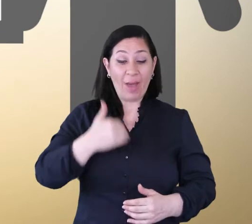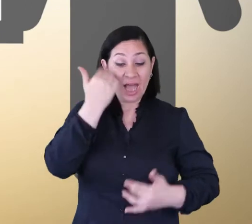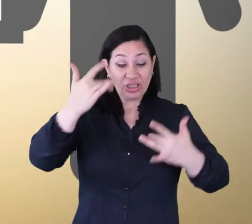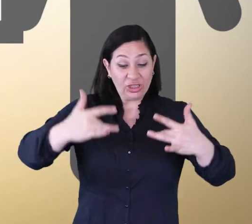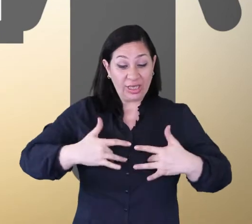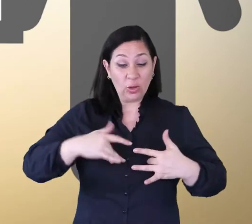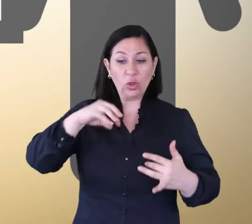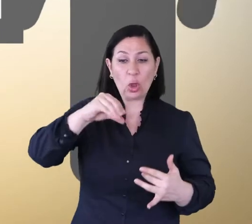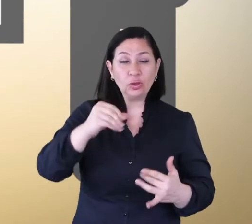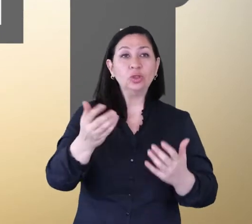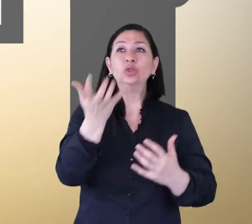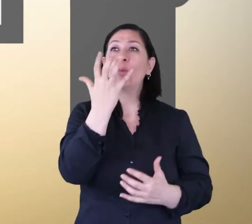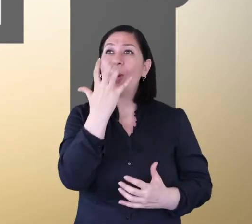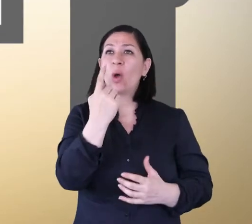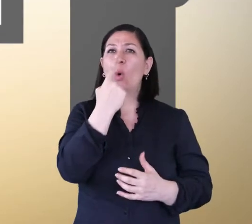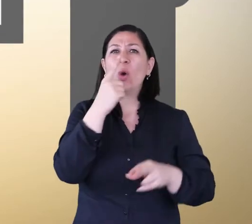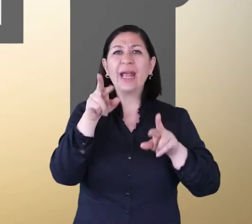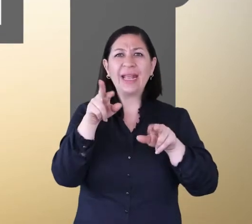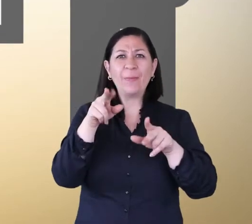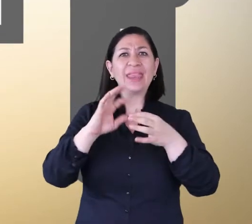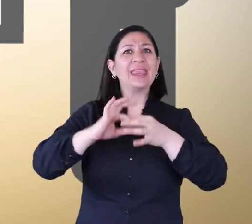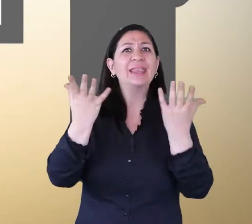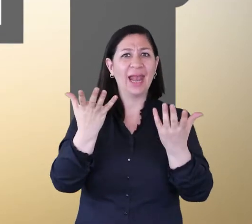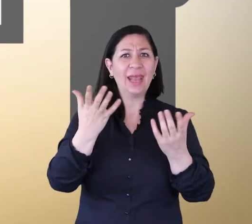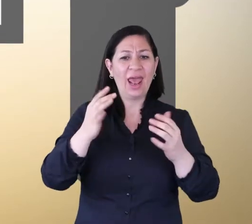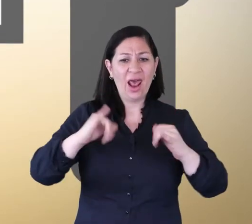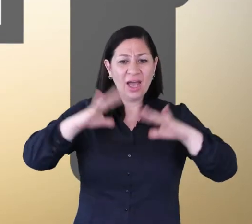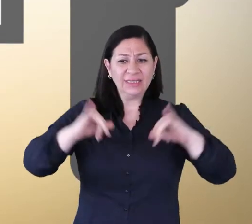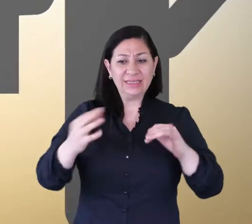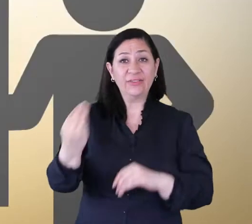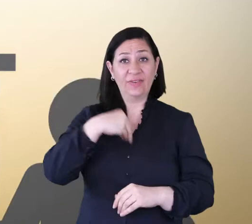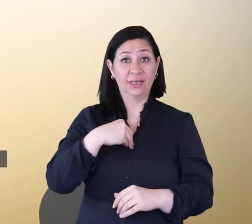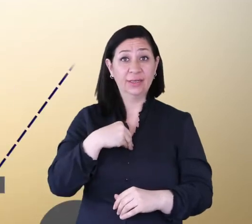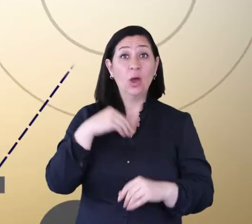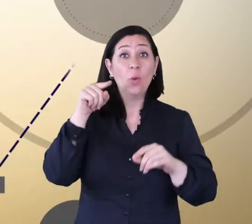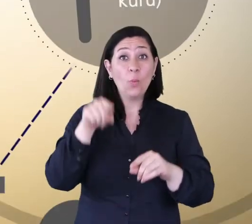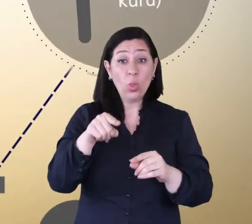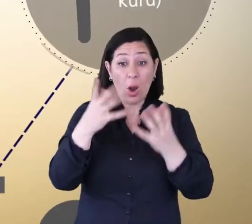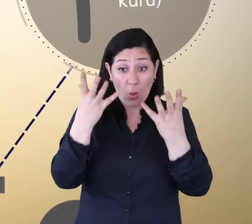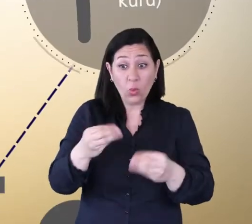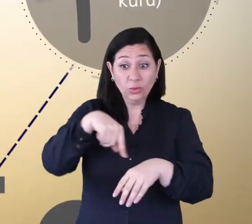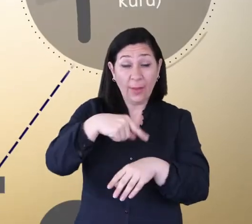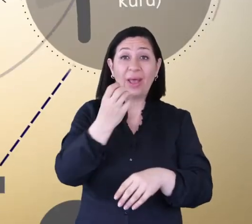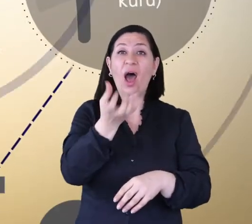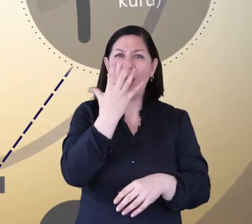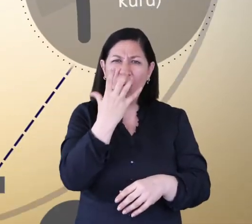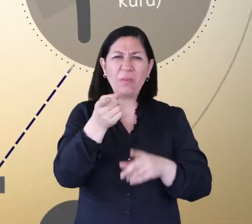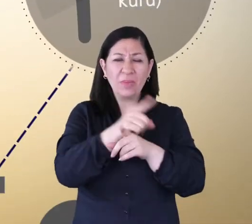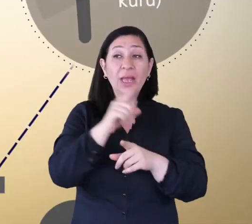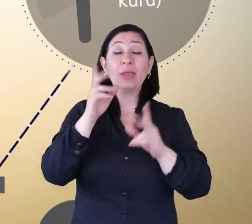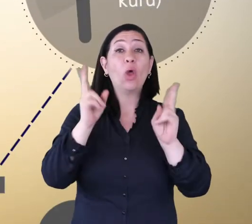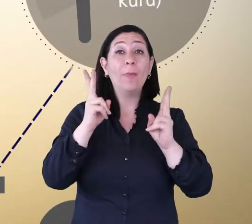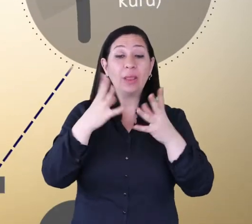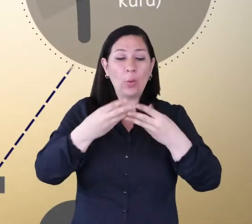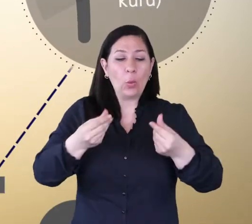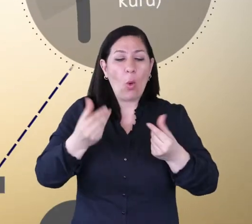Astım akciğerlerin toz, duman, koku gibi uyaranlara aşırı duyarlı olmasına neden olur. Bunlara maruz kalındığında